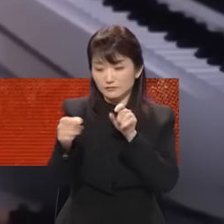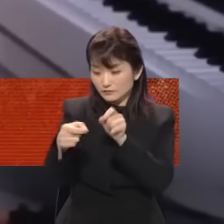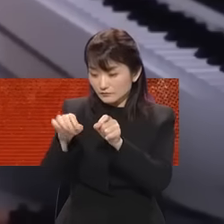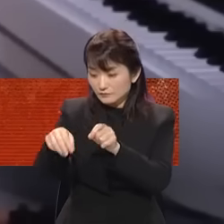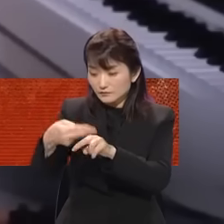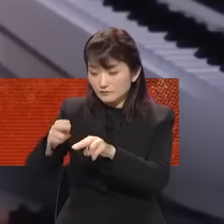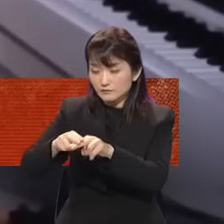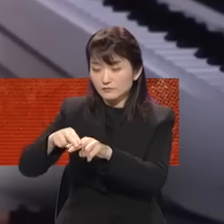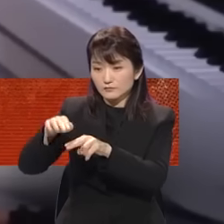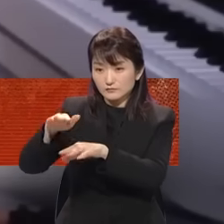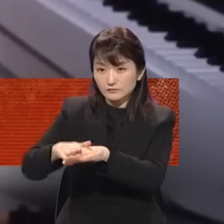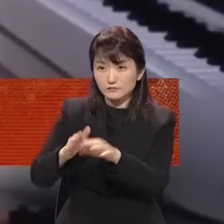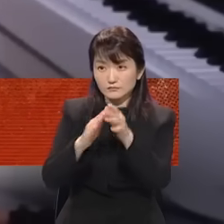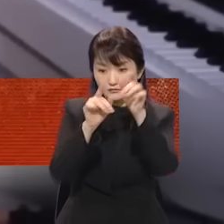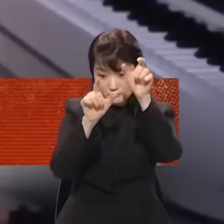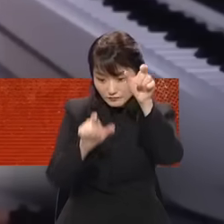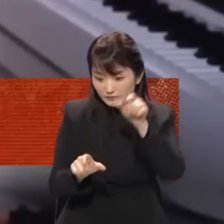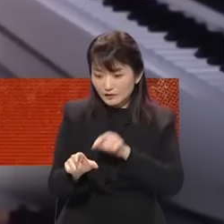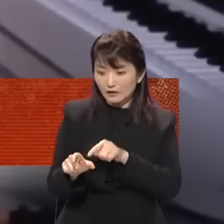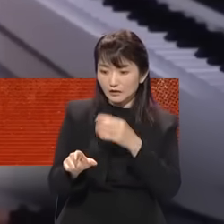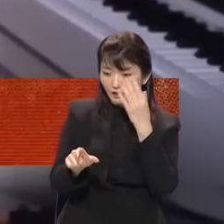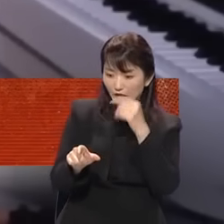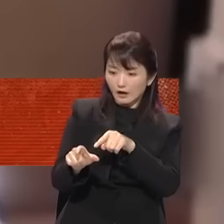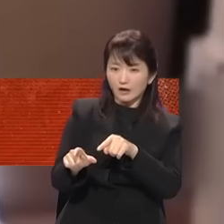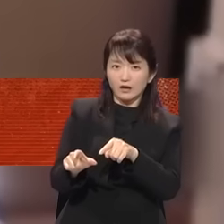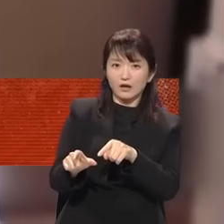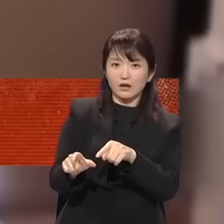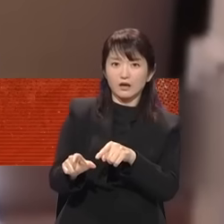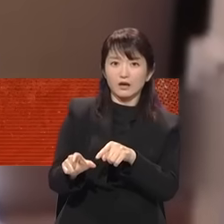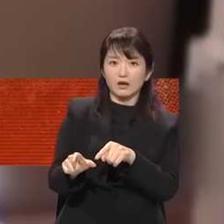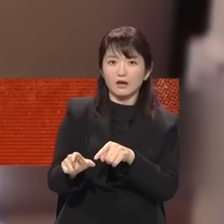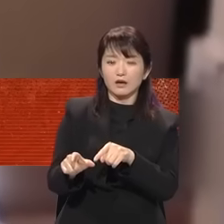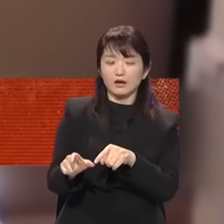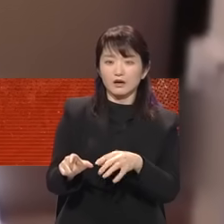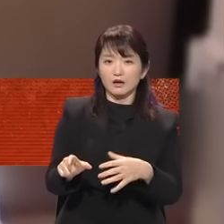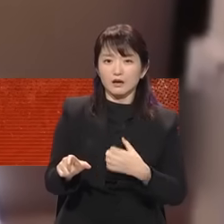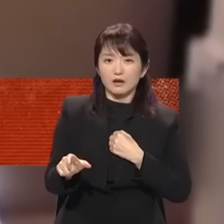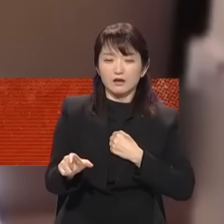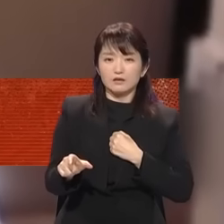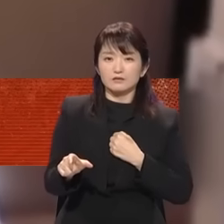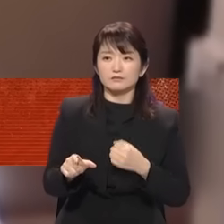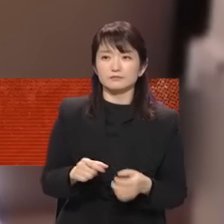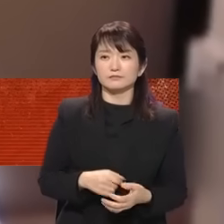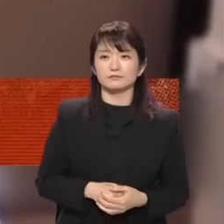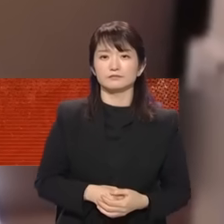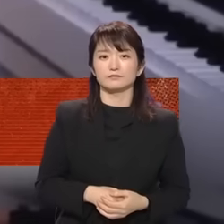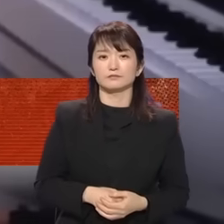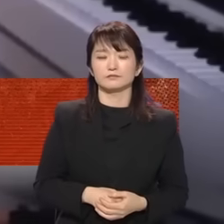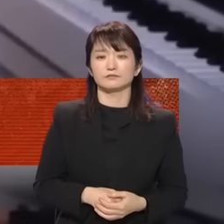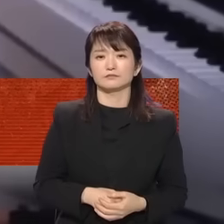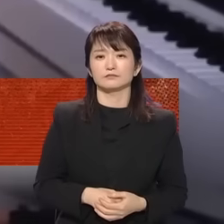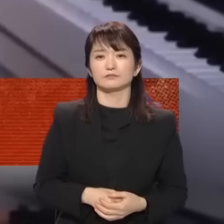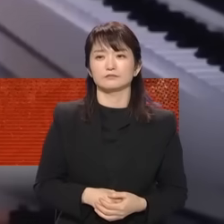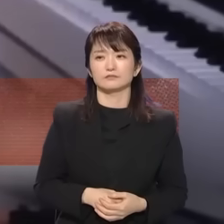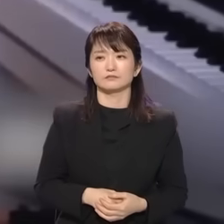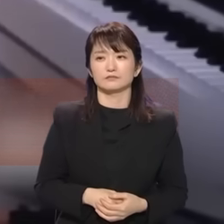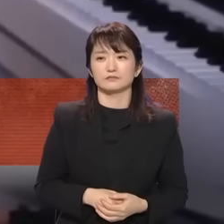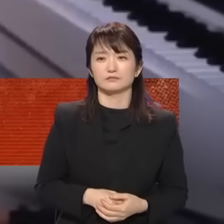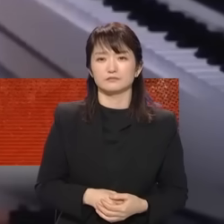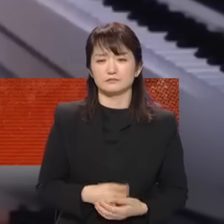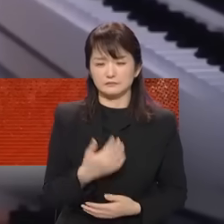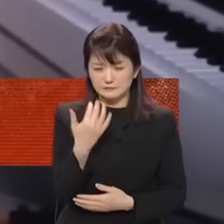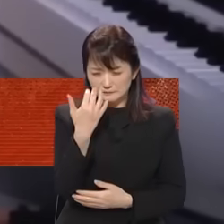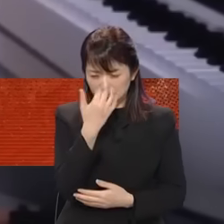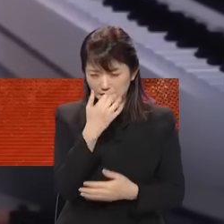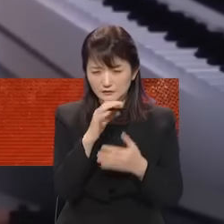댓글을 다니까 저 여성의 입장에서 상당히 또 어 정말 어려웠겠죠 그 이후에 성적으로 상당히 직구 농담